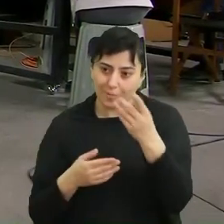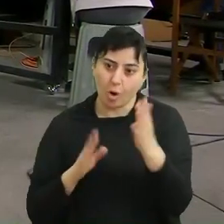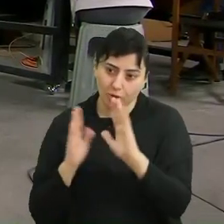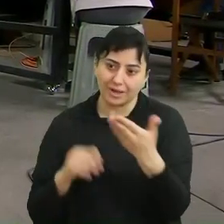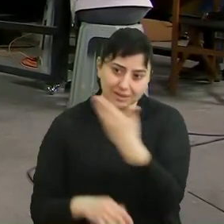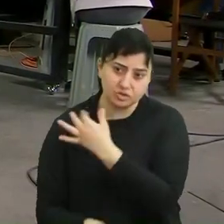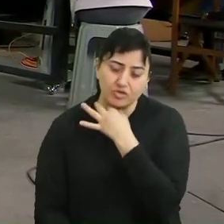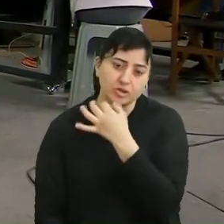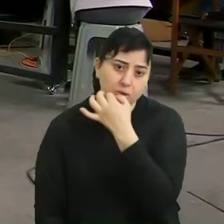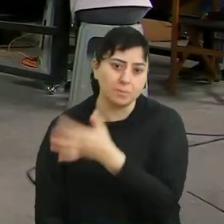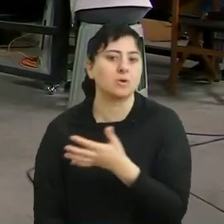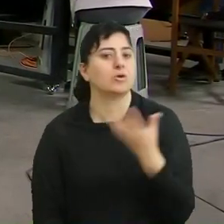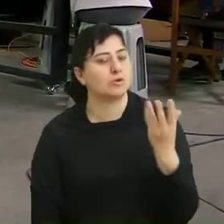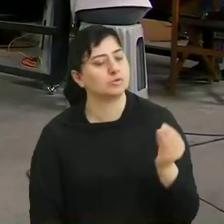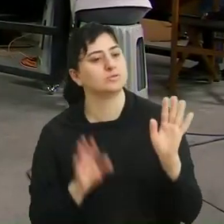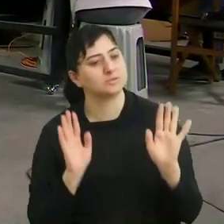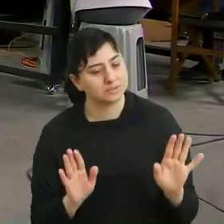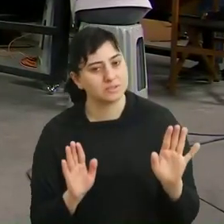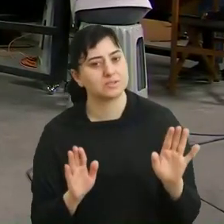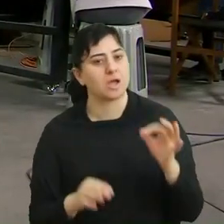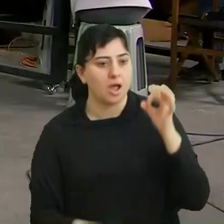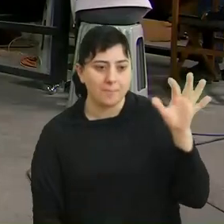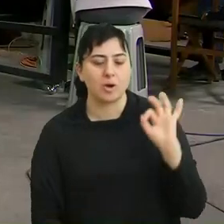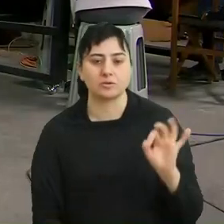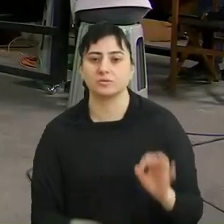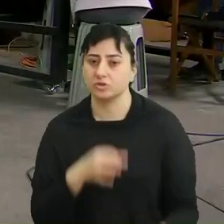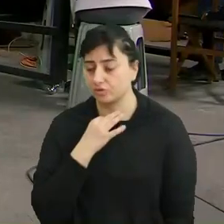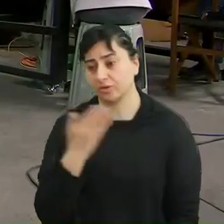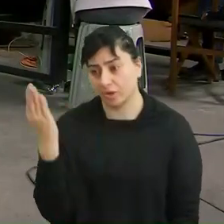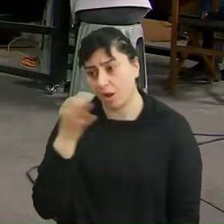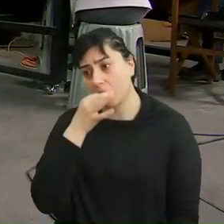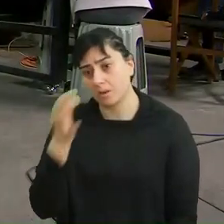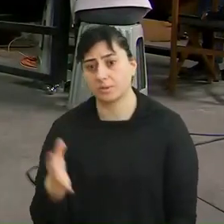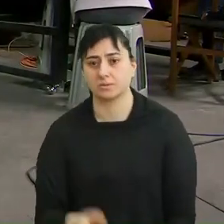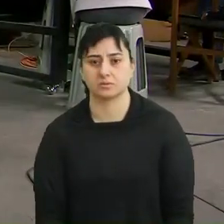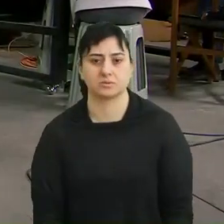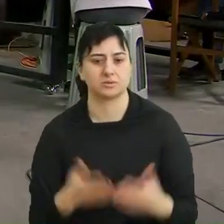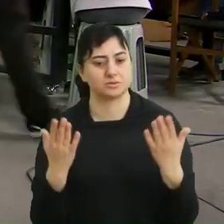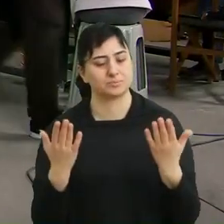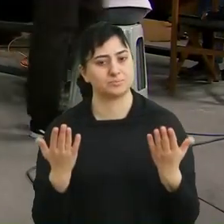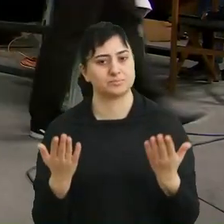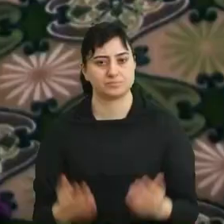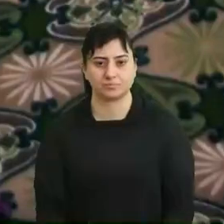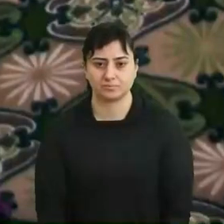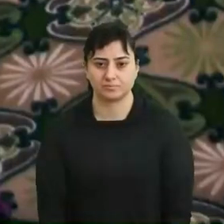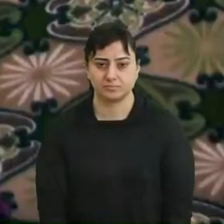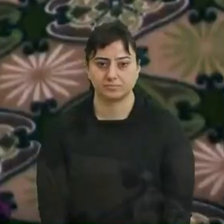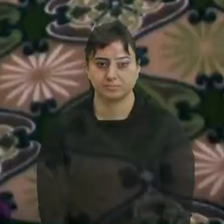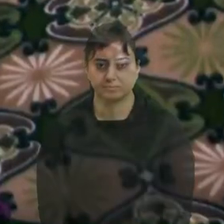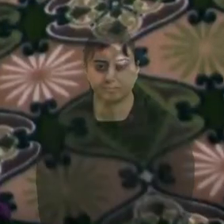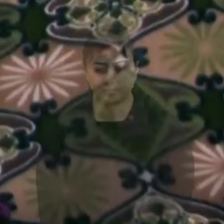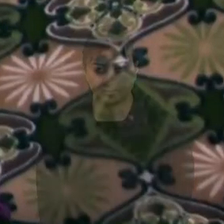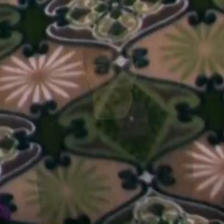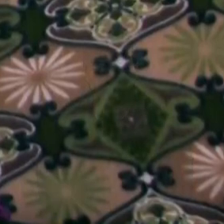odası orada ya, lütfen. Tamam beyefendi, sakin olun, ileteceğiz. Ya rica edeceğim, hadi ama yani. Allah'ım, Allah'ım, ne insanlar var. Şükrü